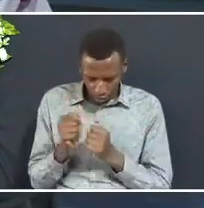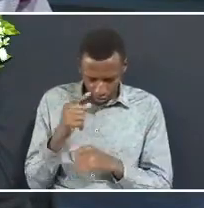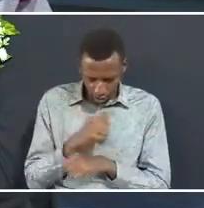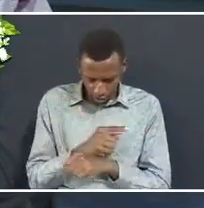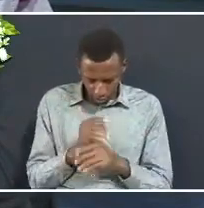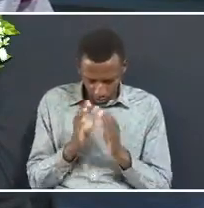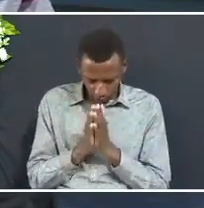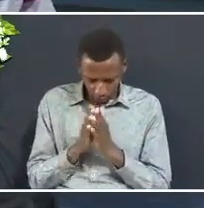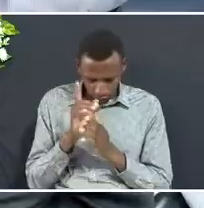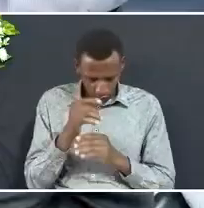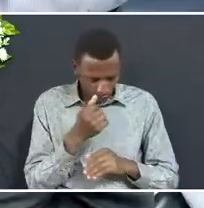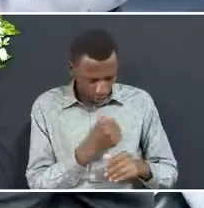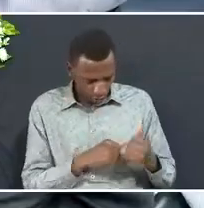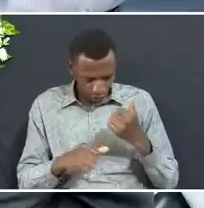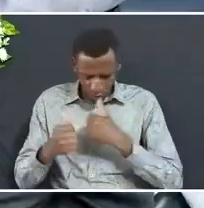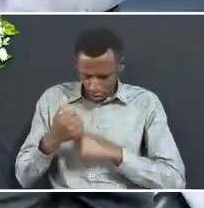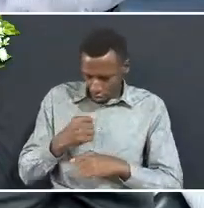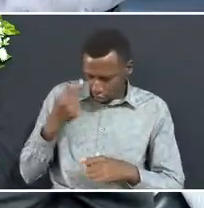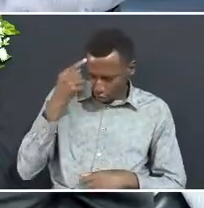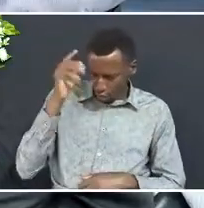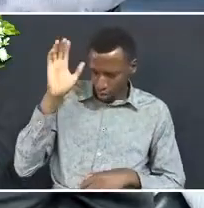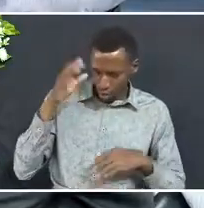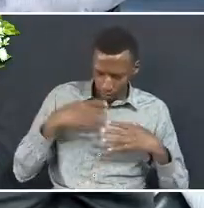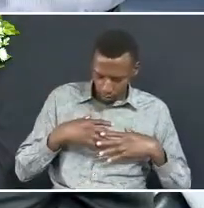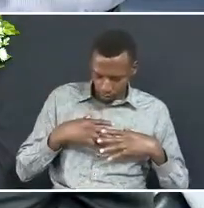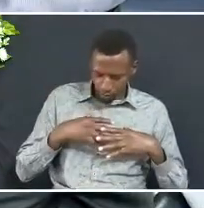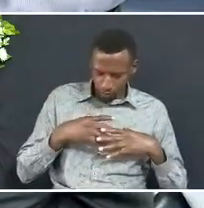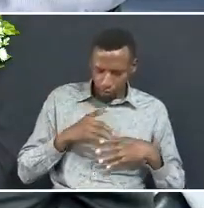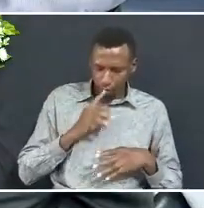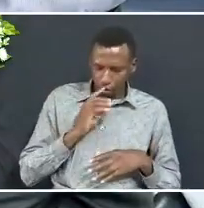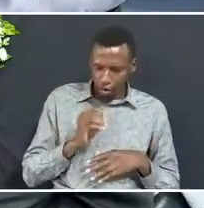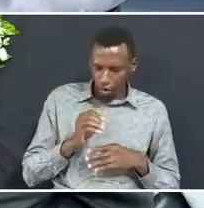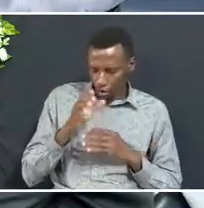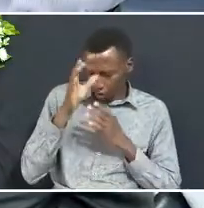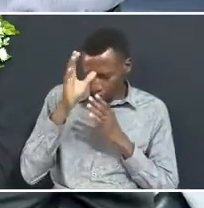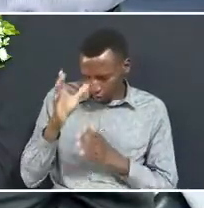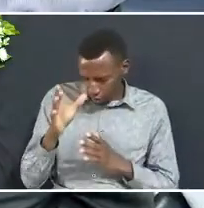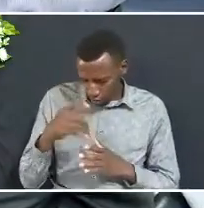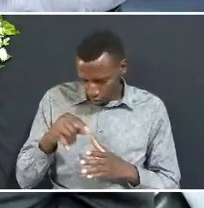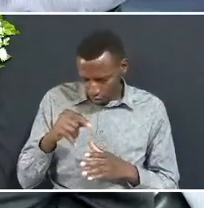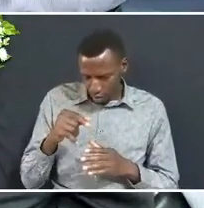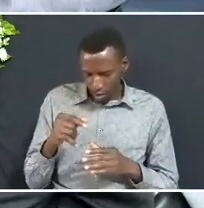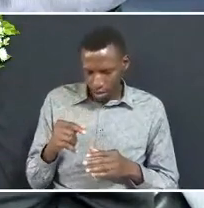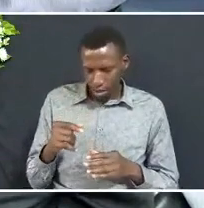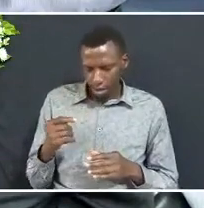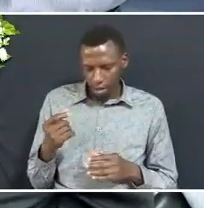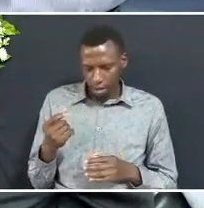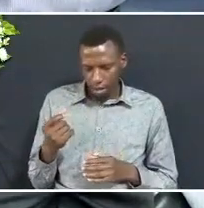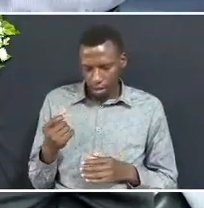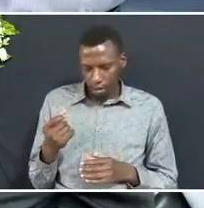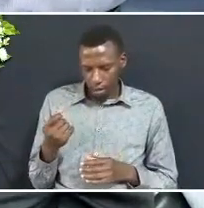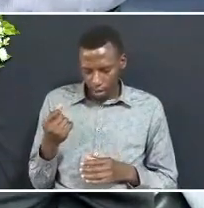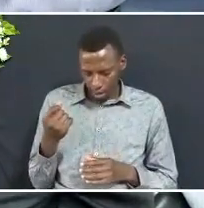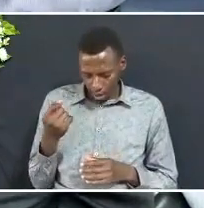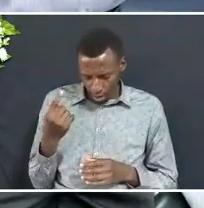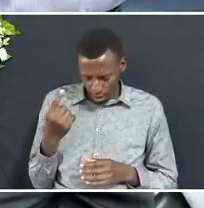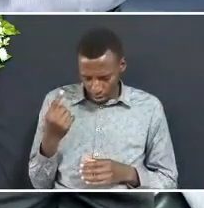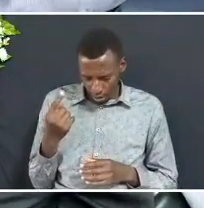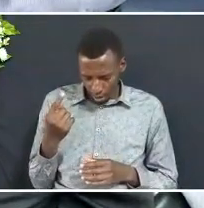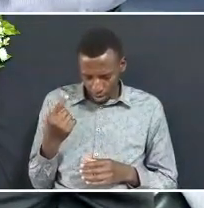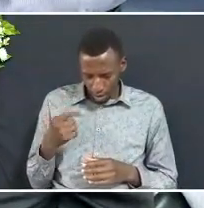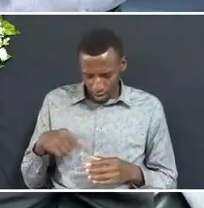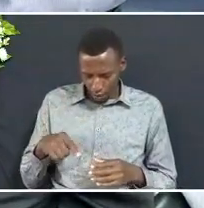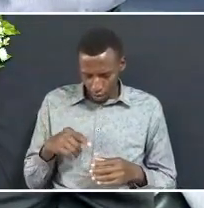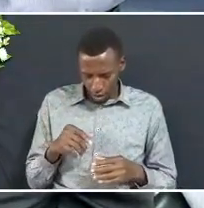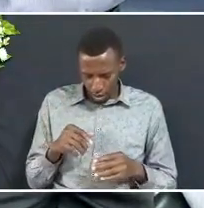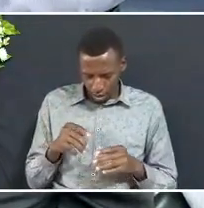uliweza kutenga kwa ajili ya watu wako ili papa tuweze kukumbuka ya kwamba tuko masiku ambayo